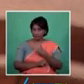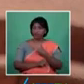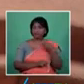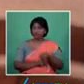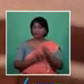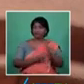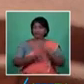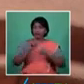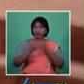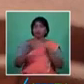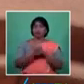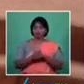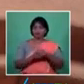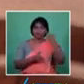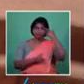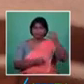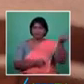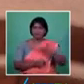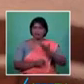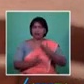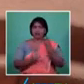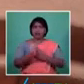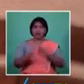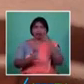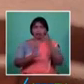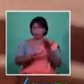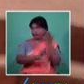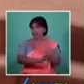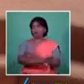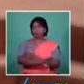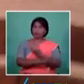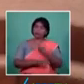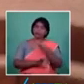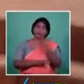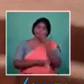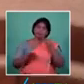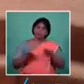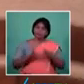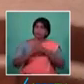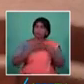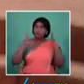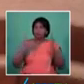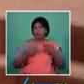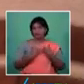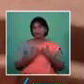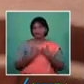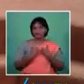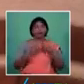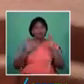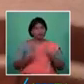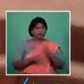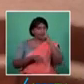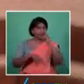මේ පාර්ලිමේන්තුවට ආවට පස්සේ අවලාද නගන්න පටන් ගත්තේ මීට අවුරුද්දකට විතර කලින් මම ඒත් නිහඬව හිටපු අවස්ථා අනන්ත අප්‍රමාණ තියෙනවා නමුත්